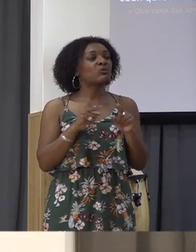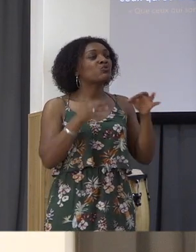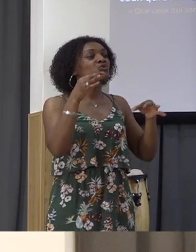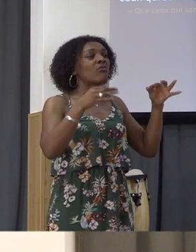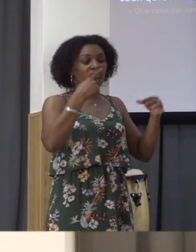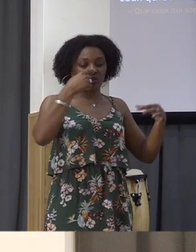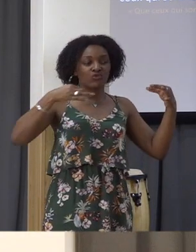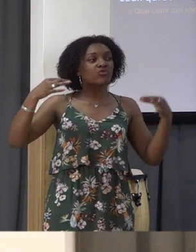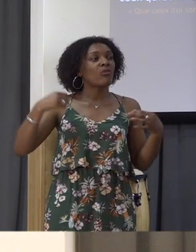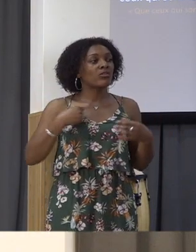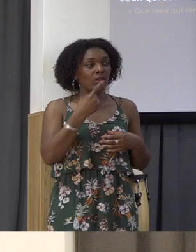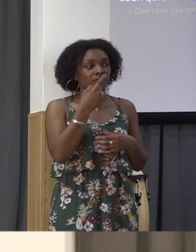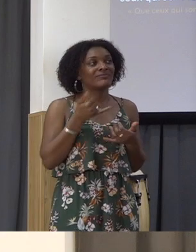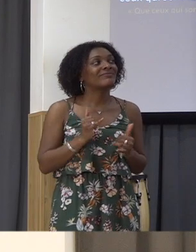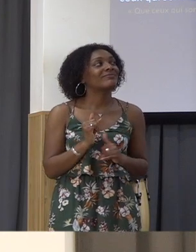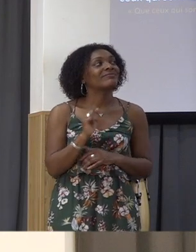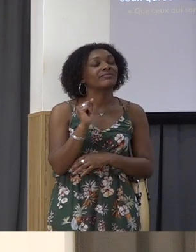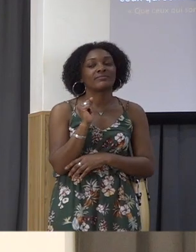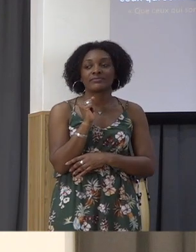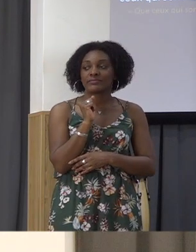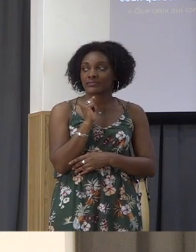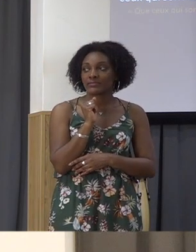on est fragile.